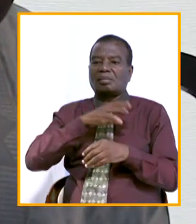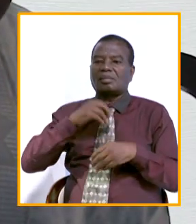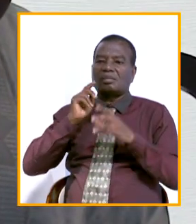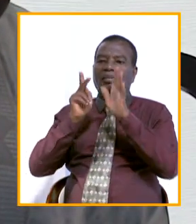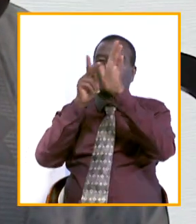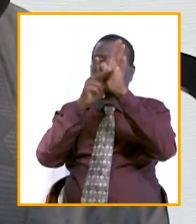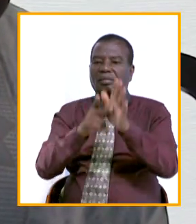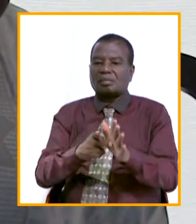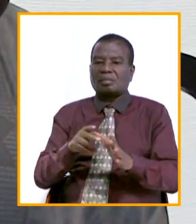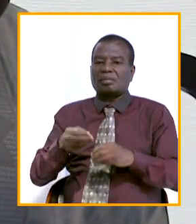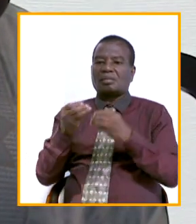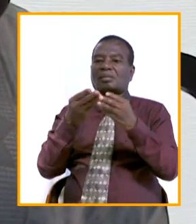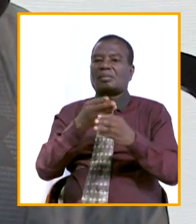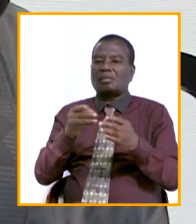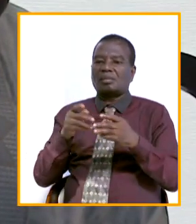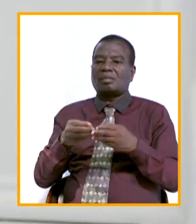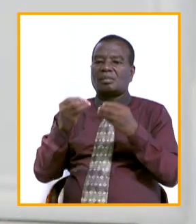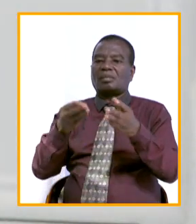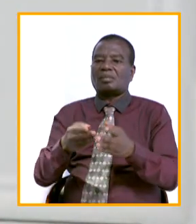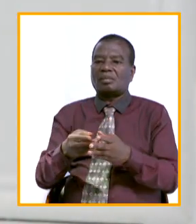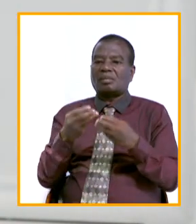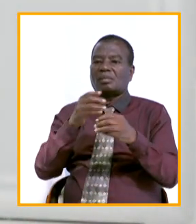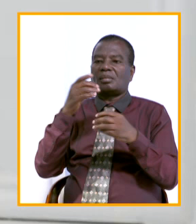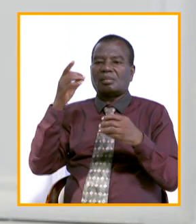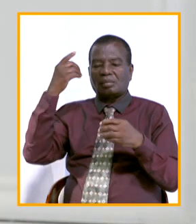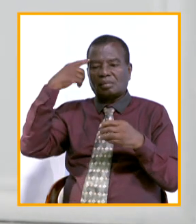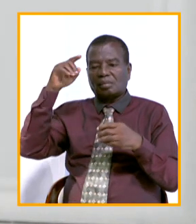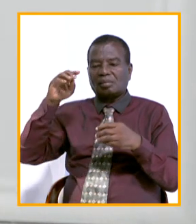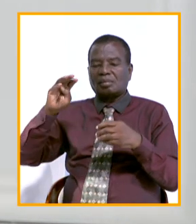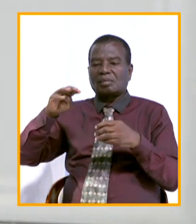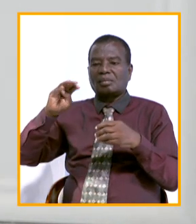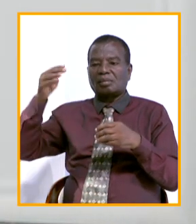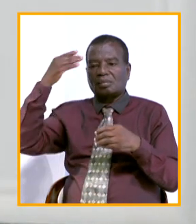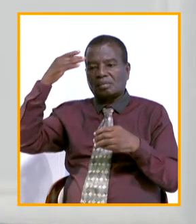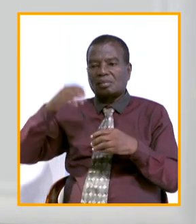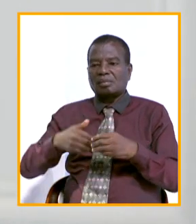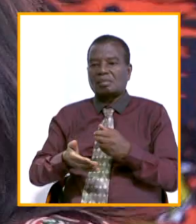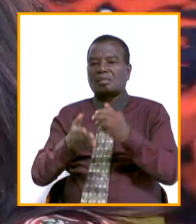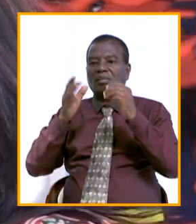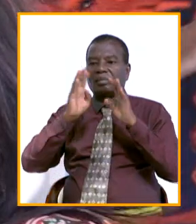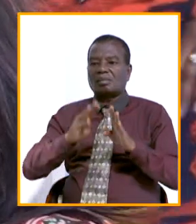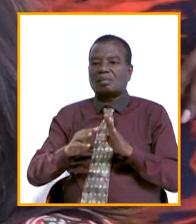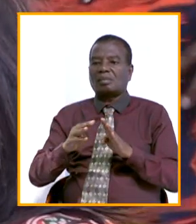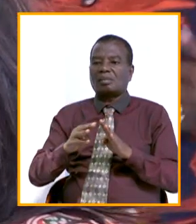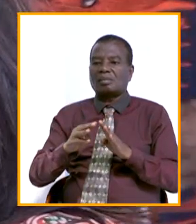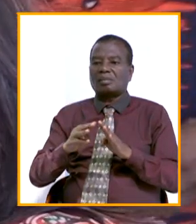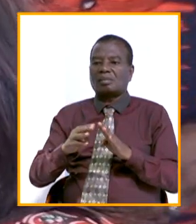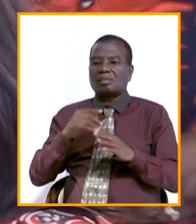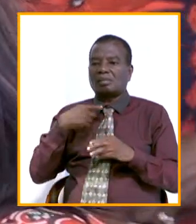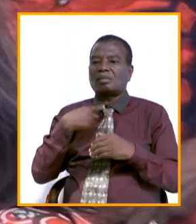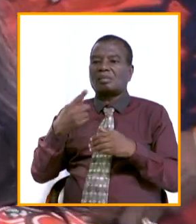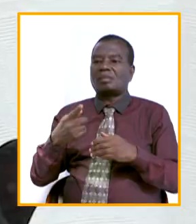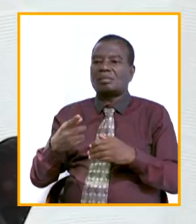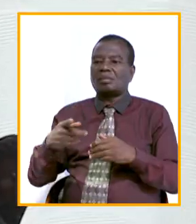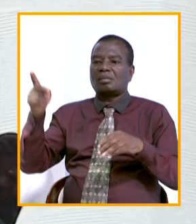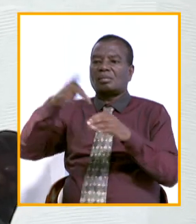présenté les outils mis à la disposition de la diaspora ivoirienne par son ministère pour leur accompagnement, surtout pour assurer